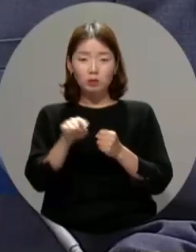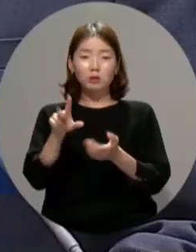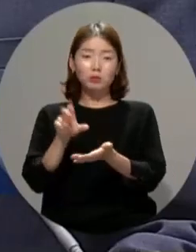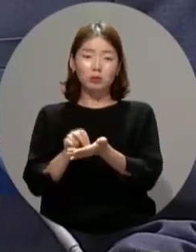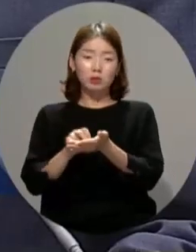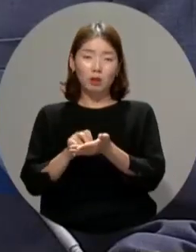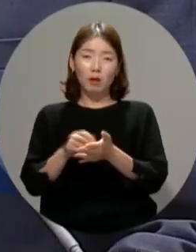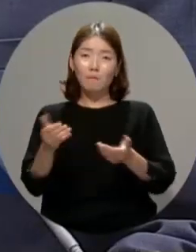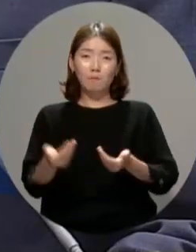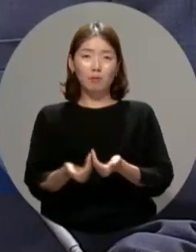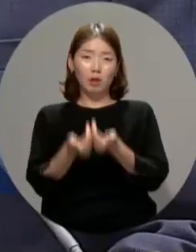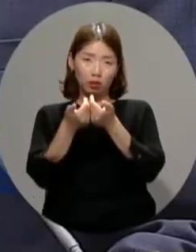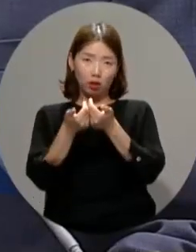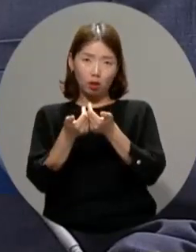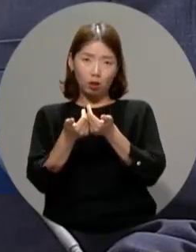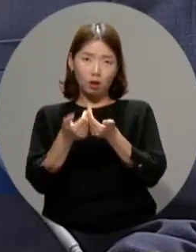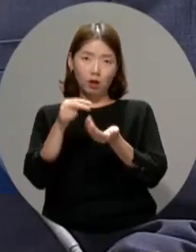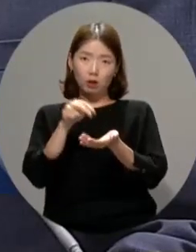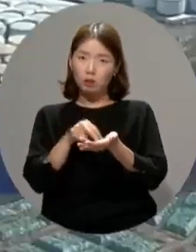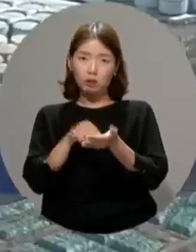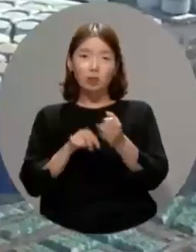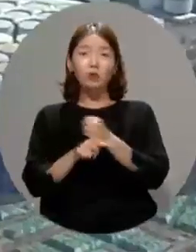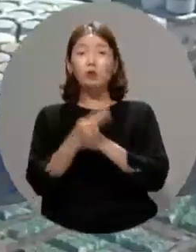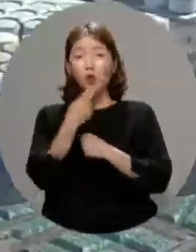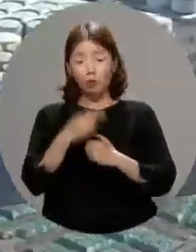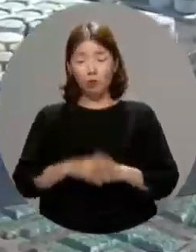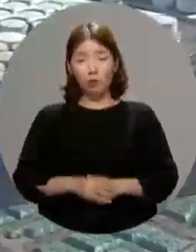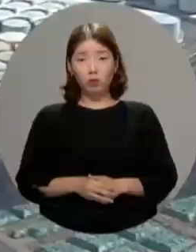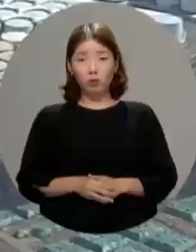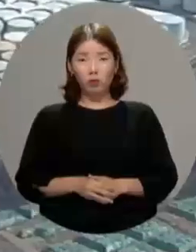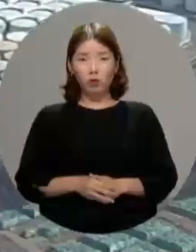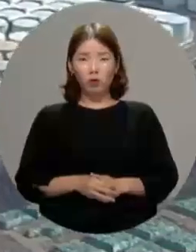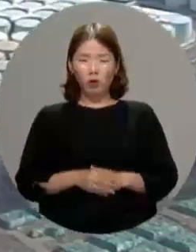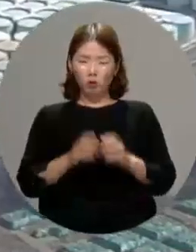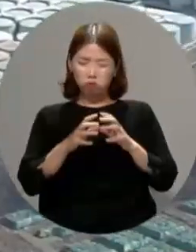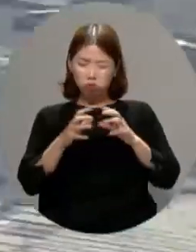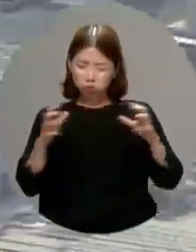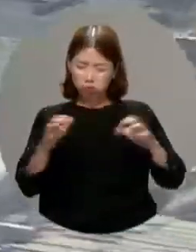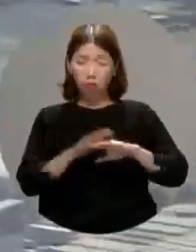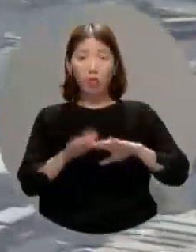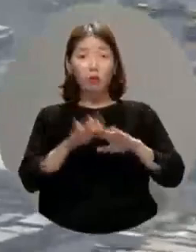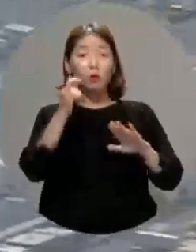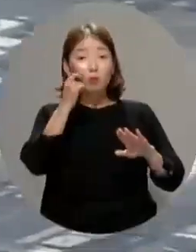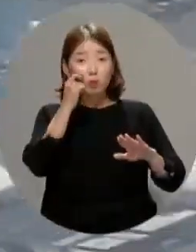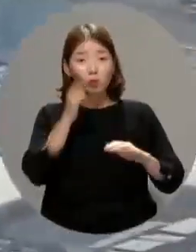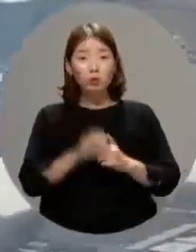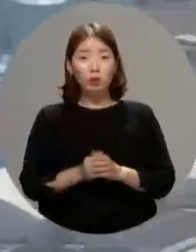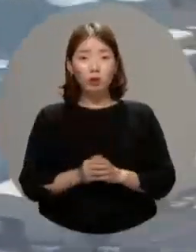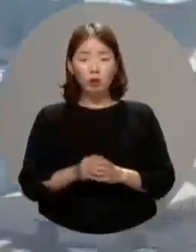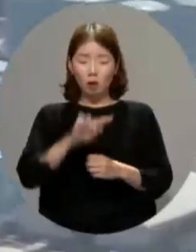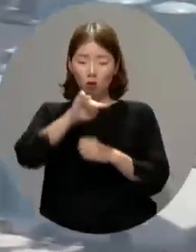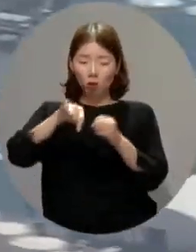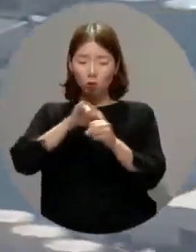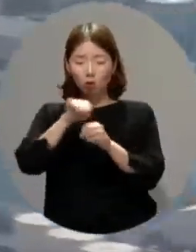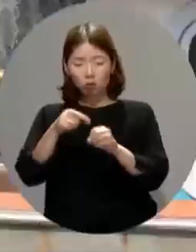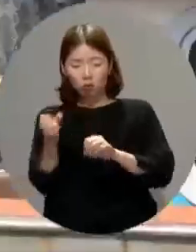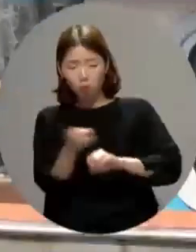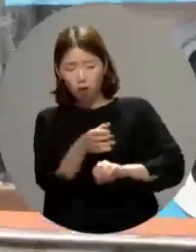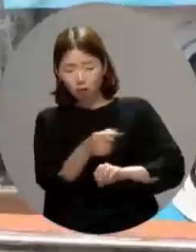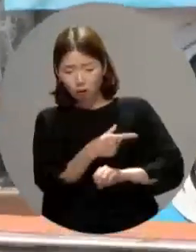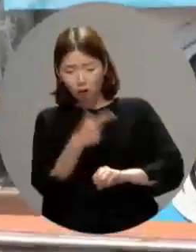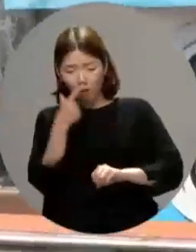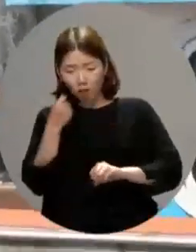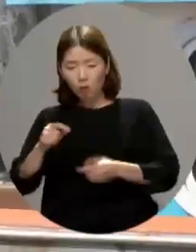문제를 반대할 명분은 없다. 논란이 해소되지 않은 상황에서 원전 오염수 방류가